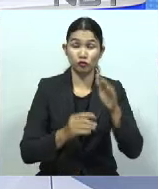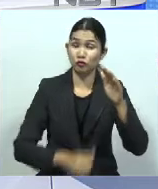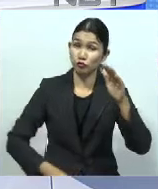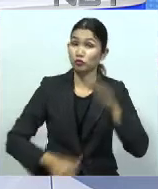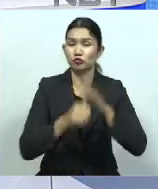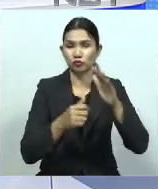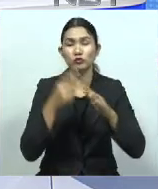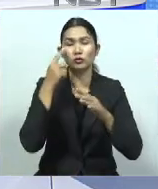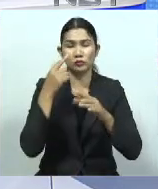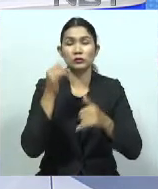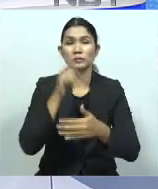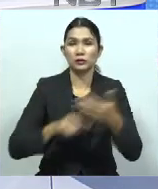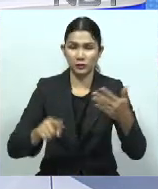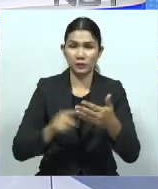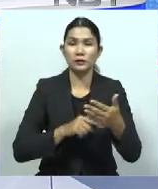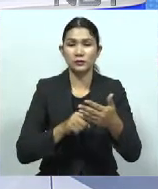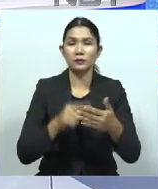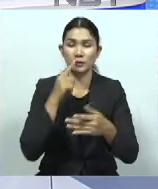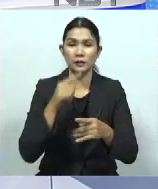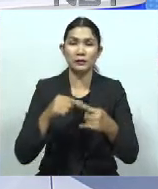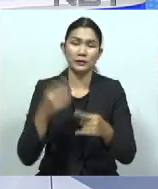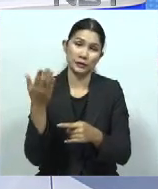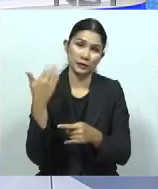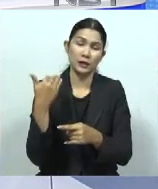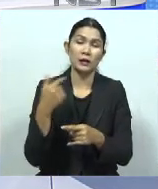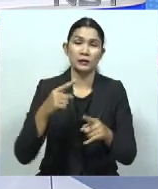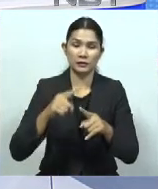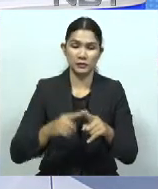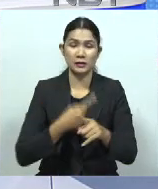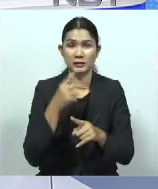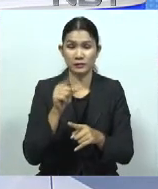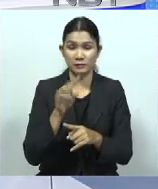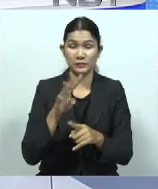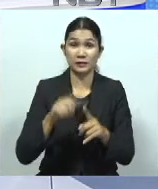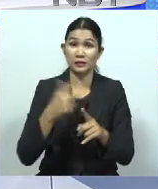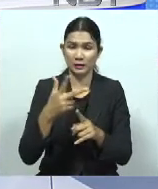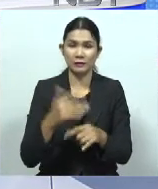สูงที่สุดเลยตั้งแต่มีการเลือกตั้งมานะคะในรอบวันที่24มีนาคมที่ผ่าน